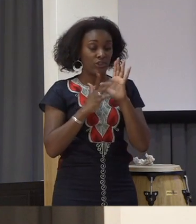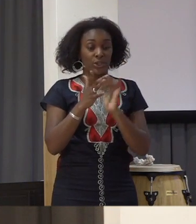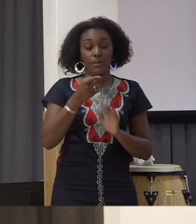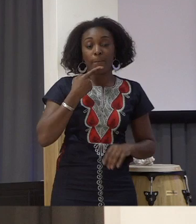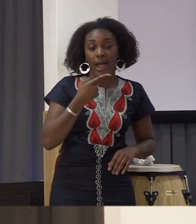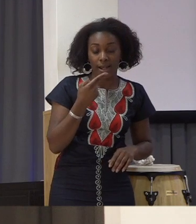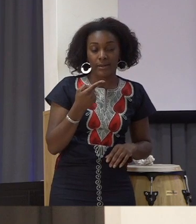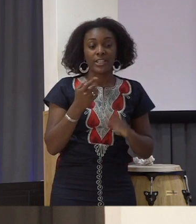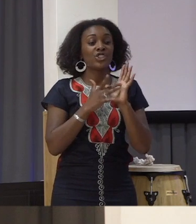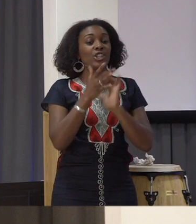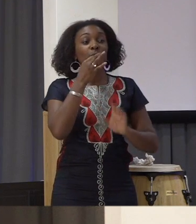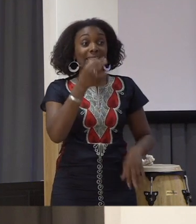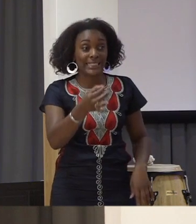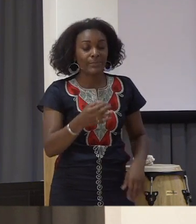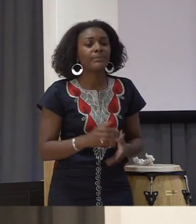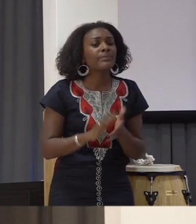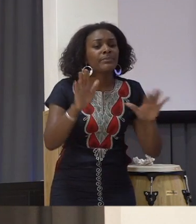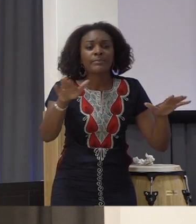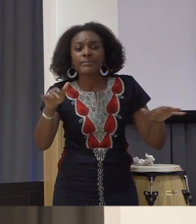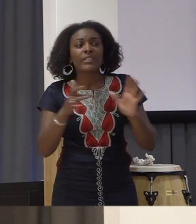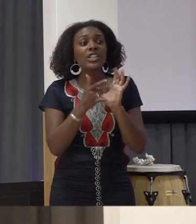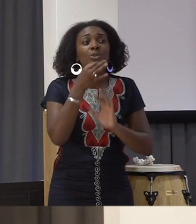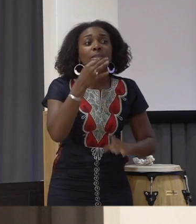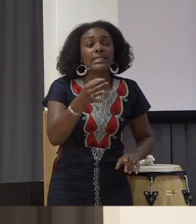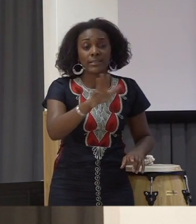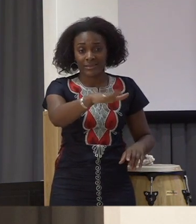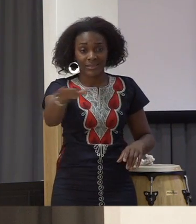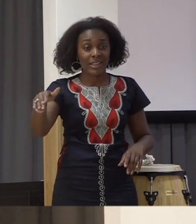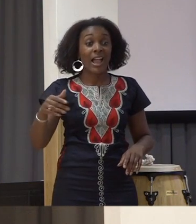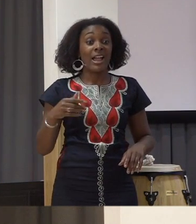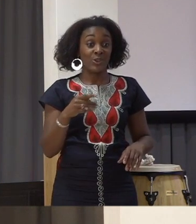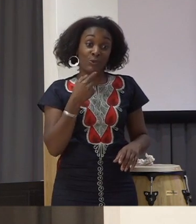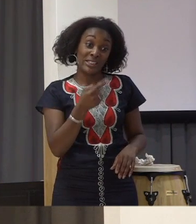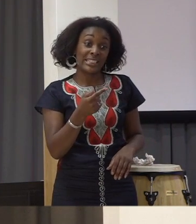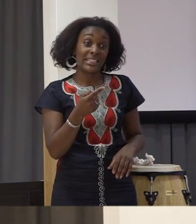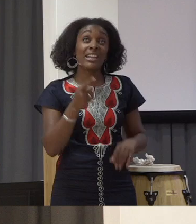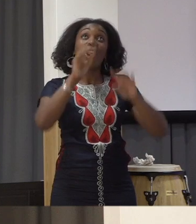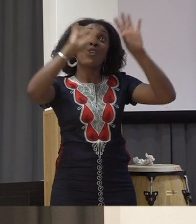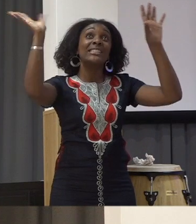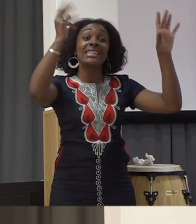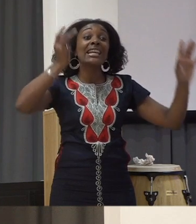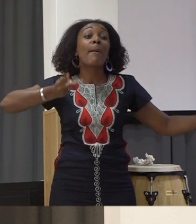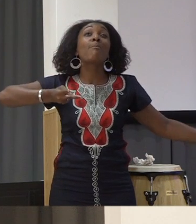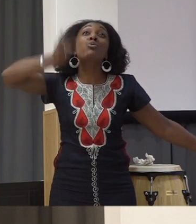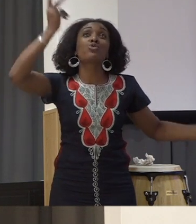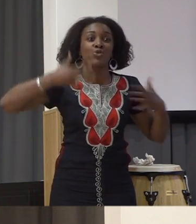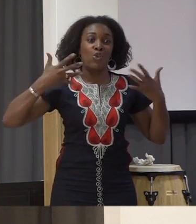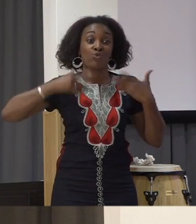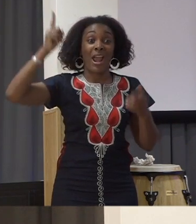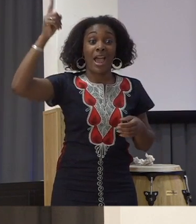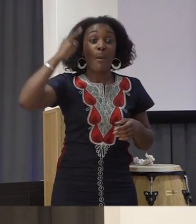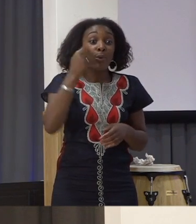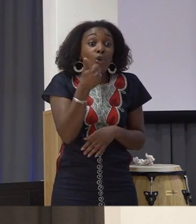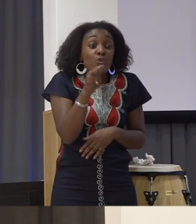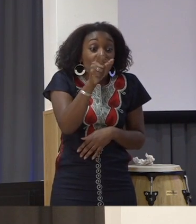verset 7, « De même, je vous le dis, il y aura plus de joie dans le ciel pour un